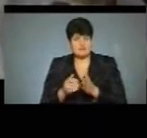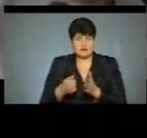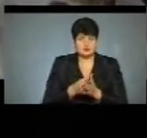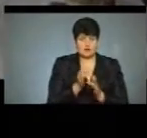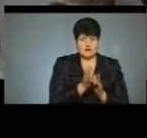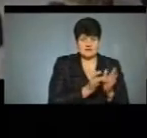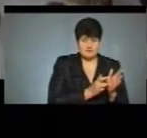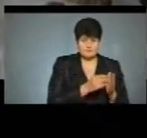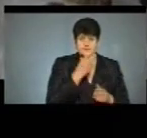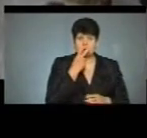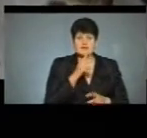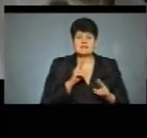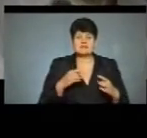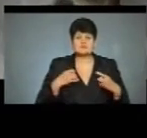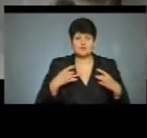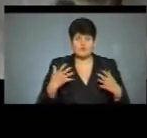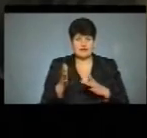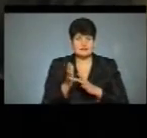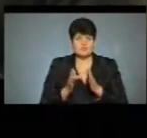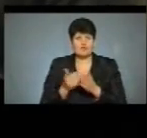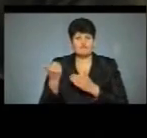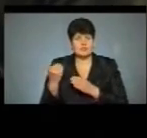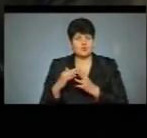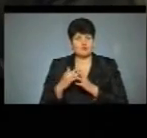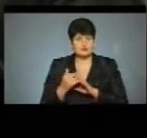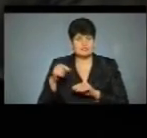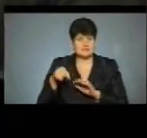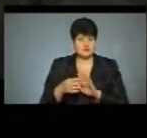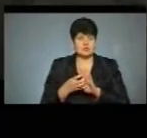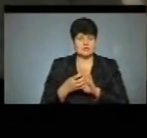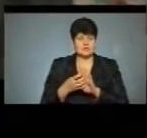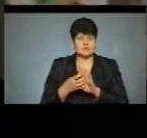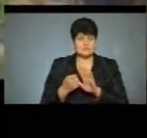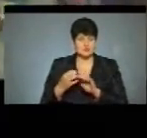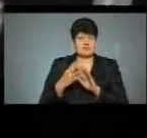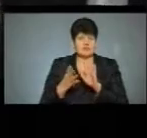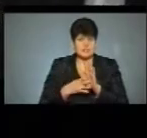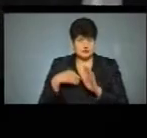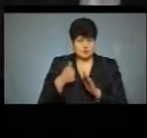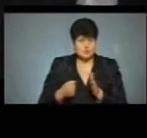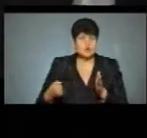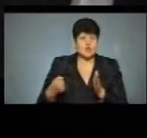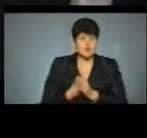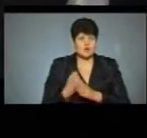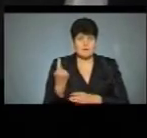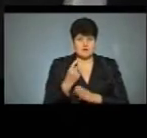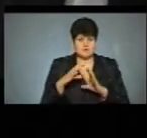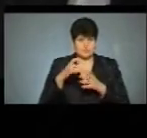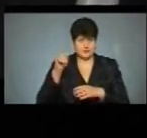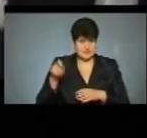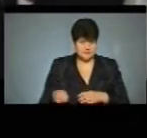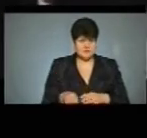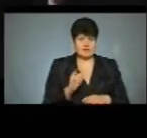постановці, продемонстрували, як святкували Різдво у їхньому селі у 1919 році до Першої світової війни та у радянські